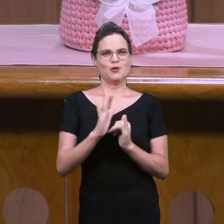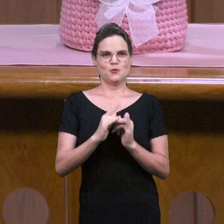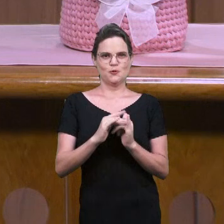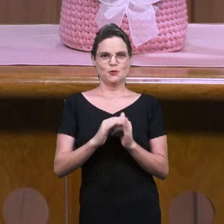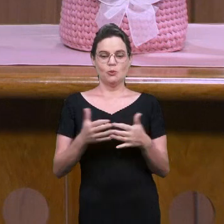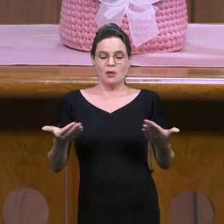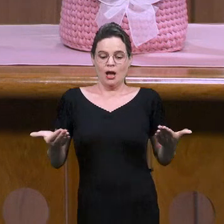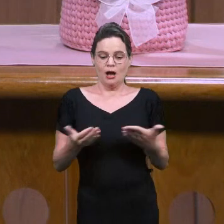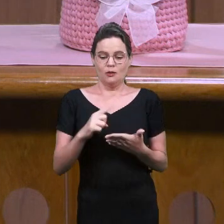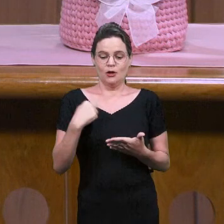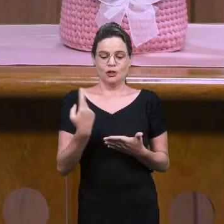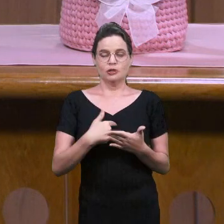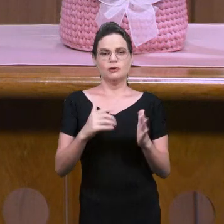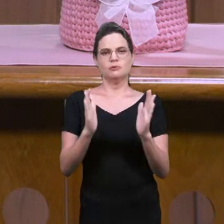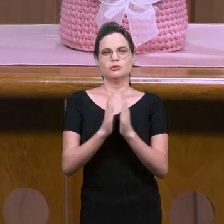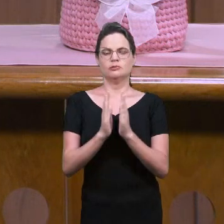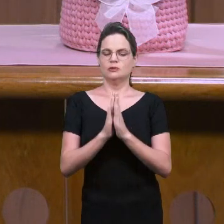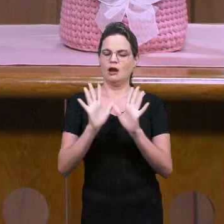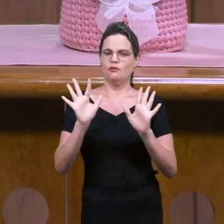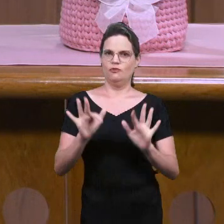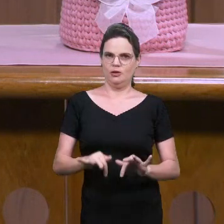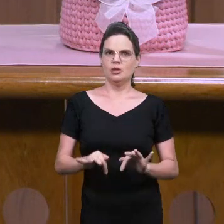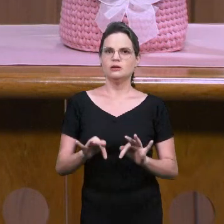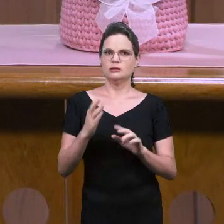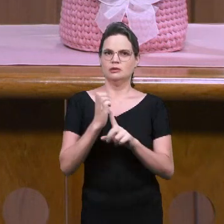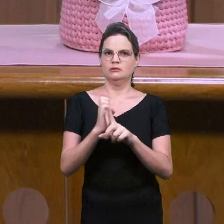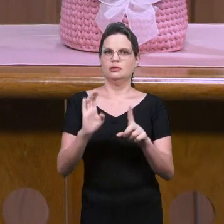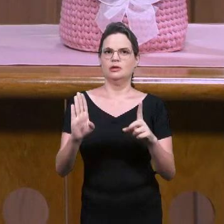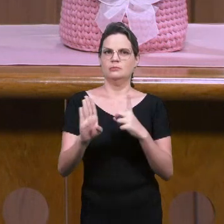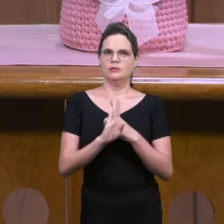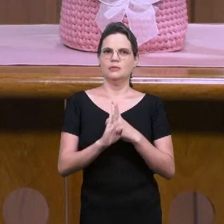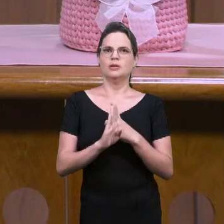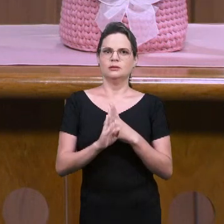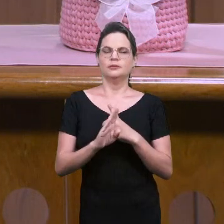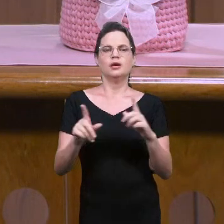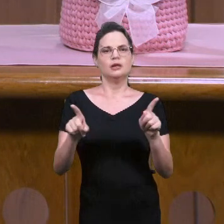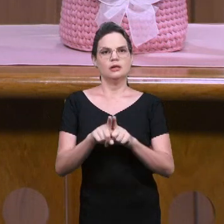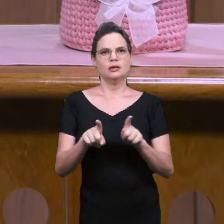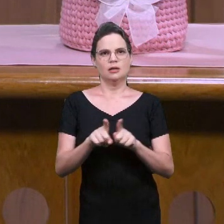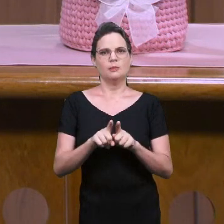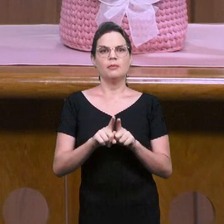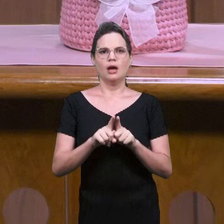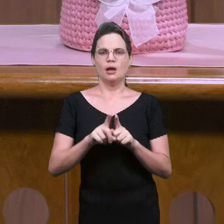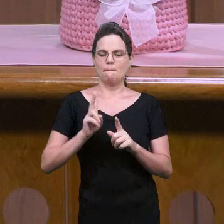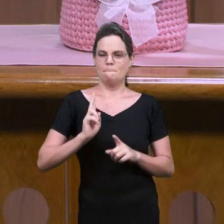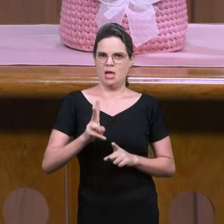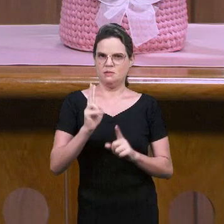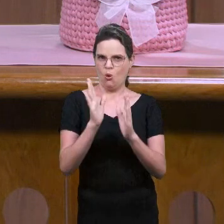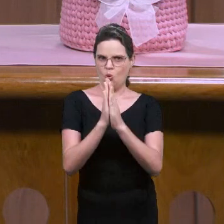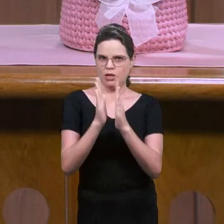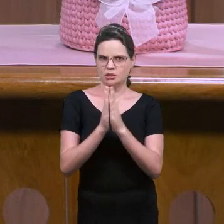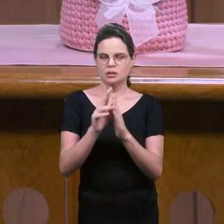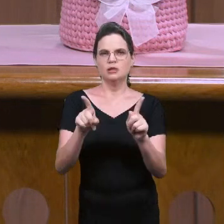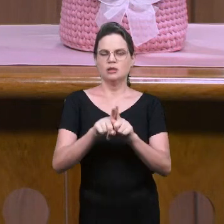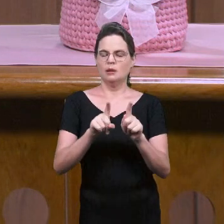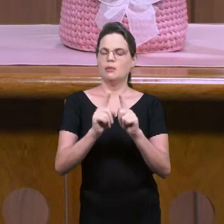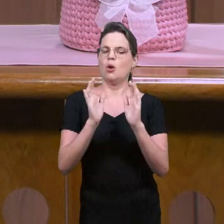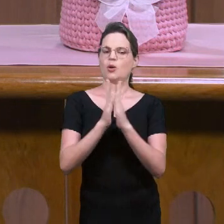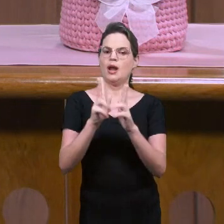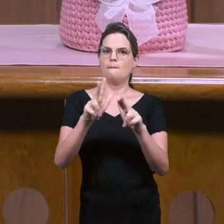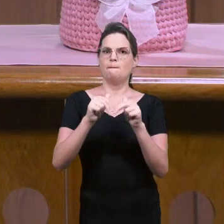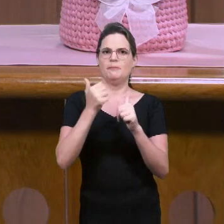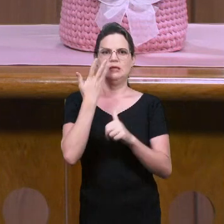YouTube. Nous allons prier maintenant pour finir l'école biblique dominicale. Et au même instant, la même prière, nous allons prier pour les